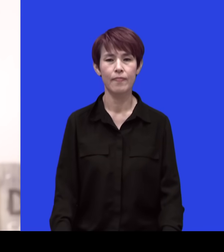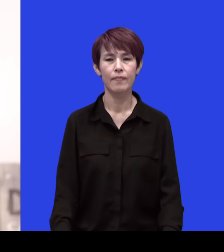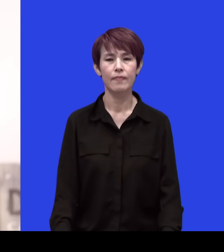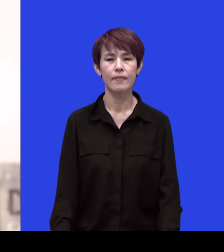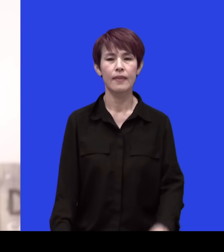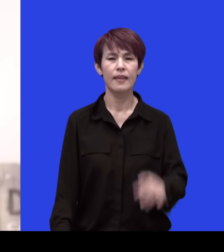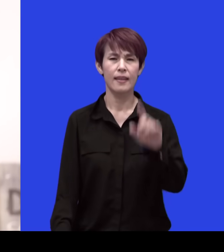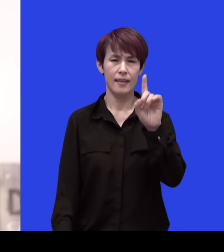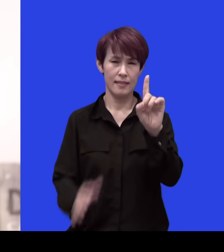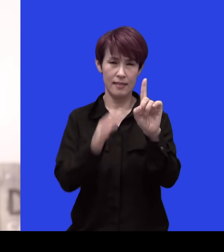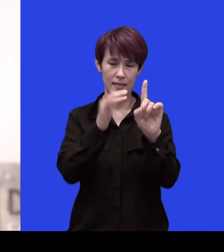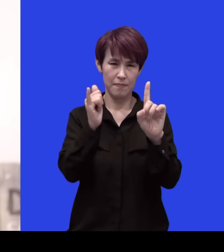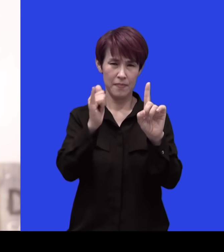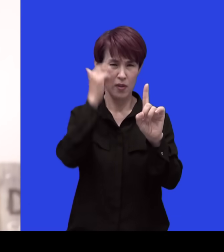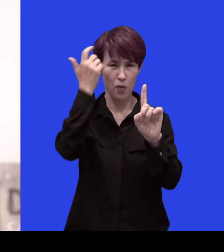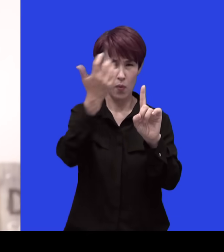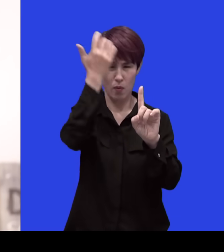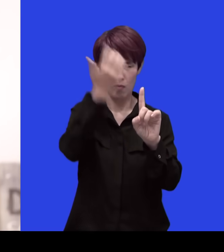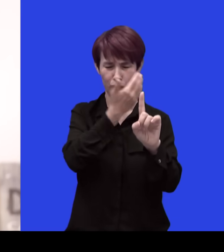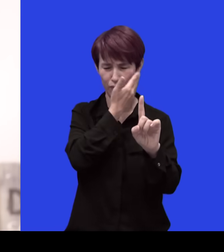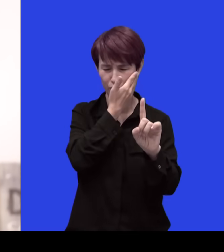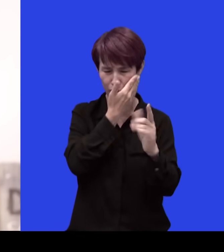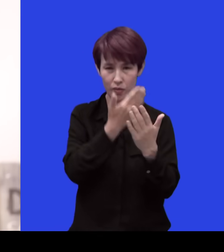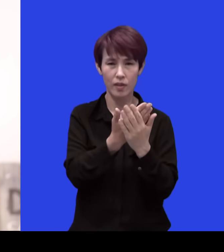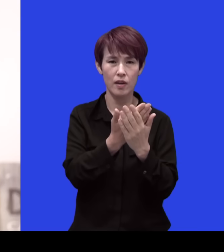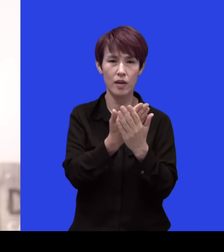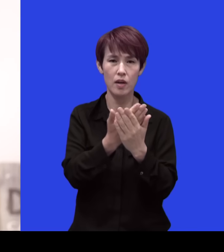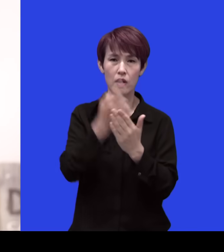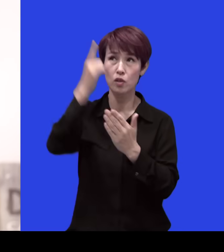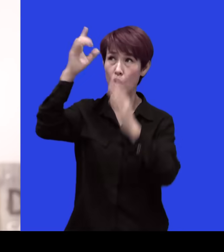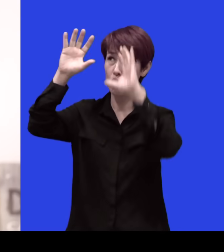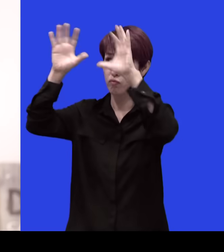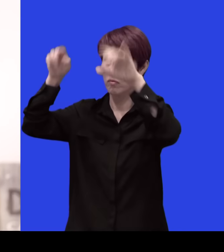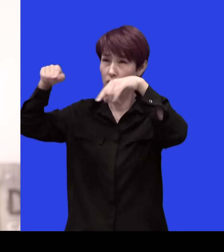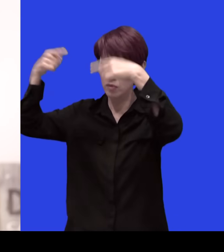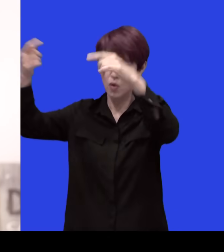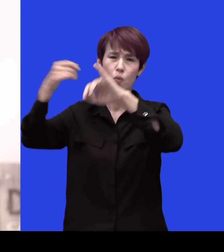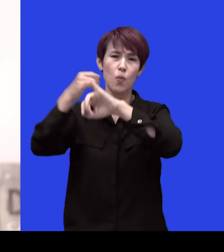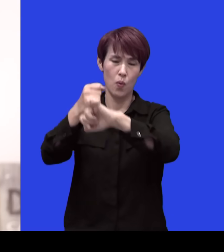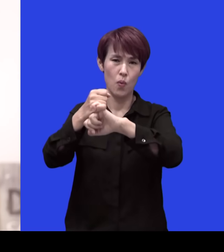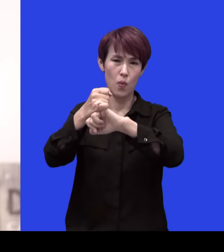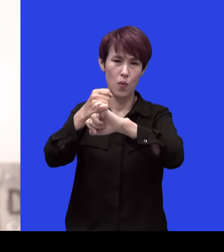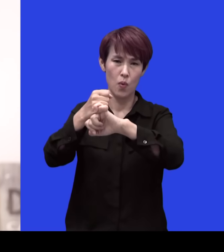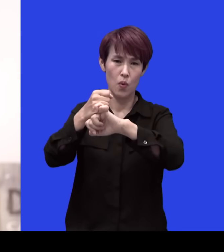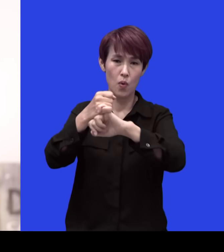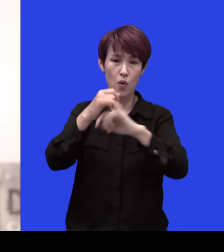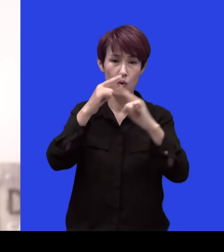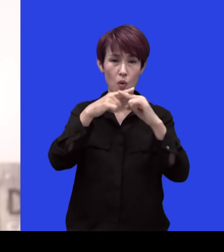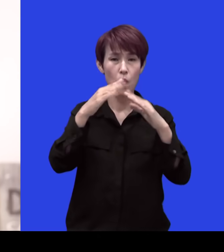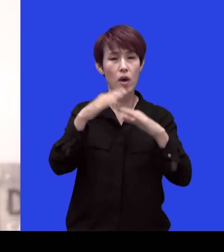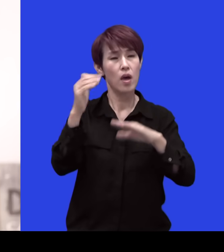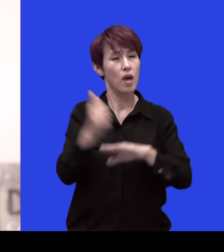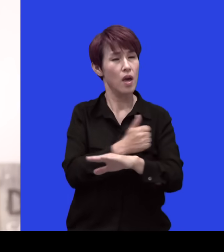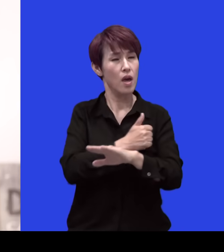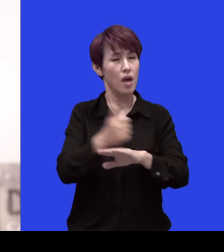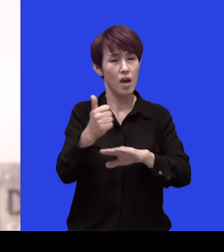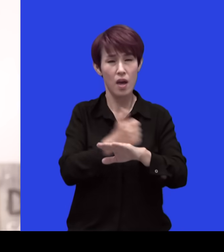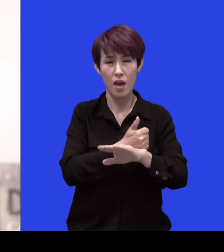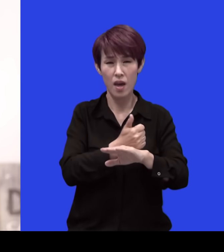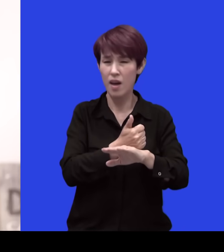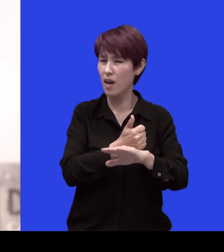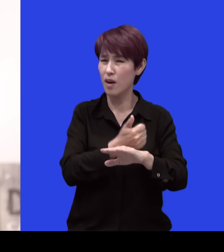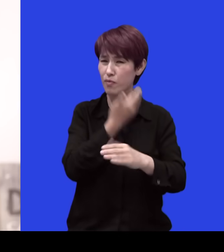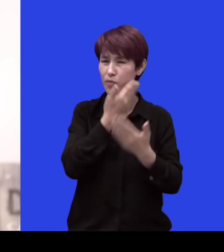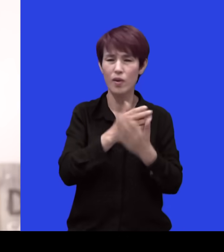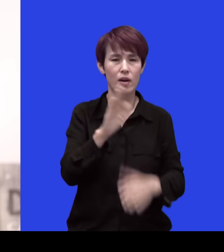예, 얼마나 소중하고 예, 천국을 반드시 가야 되고 교회 다니는 게 문제가 아니고 예수를 믿어야 되는 거예요.